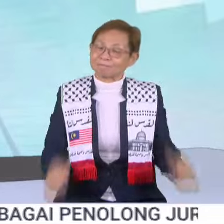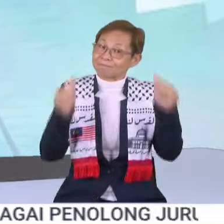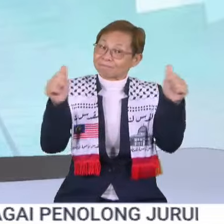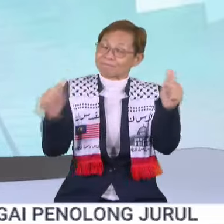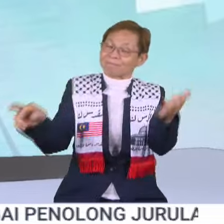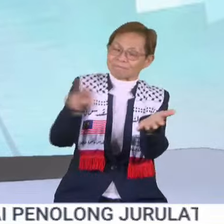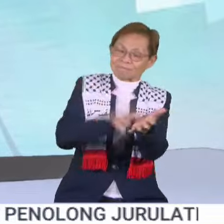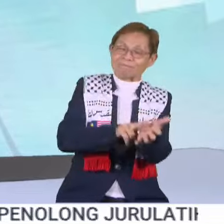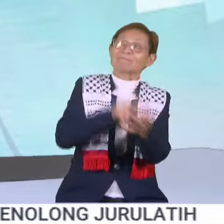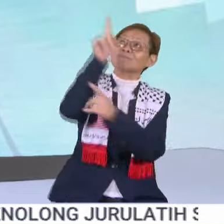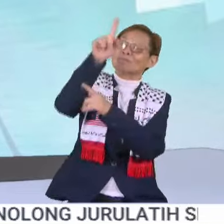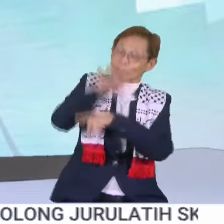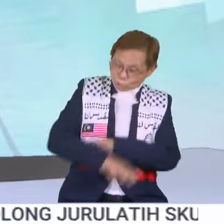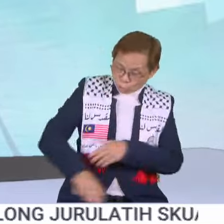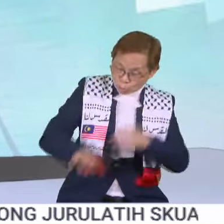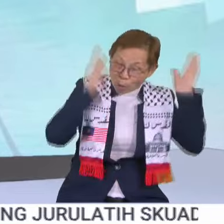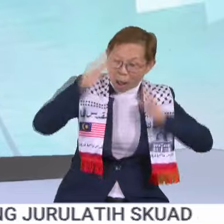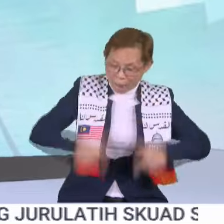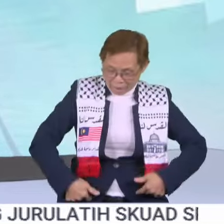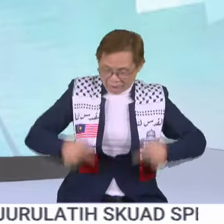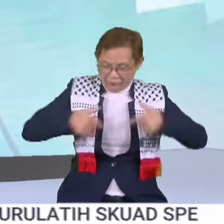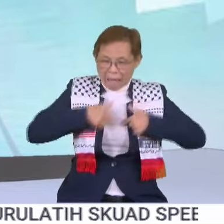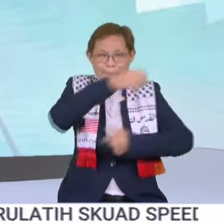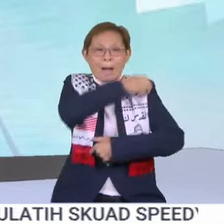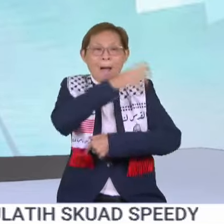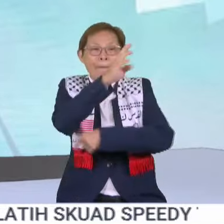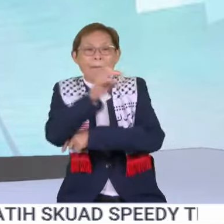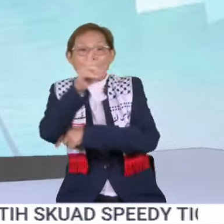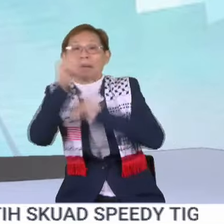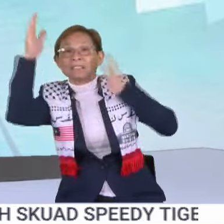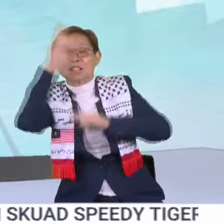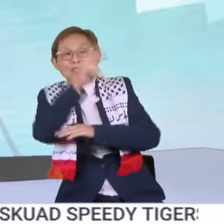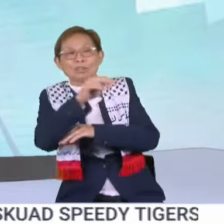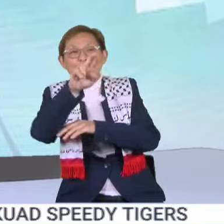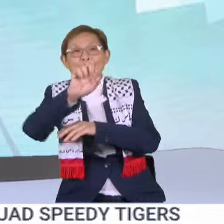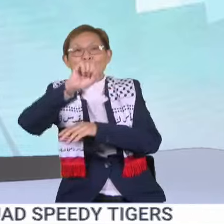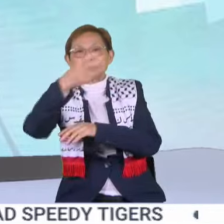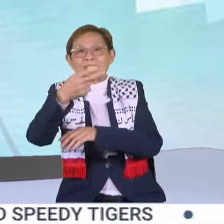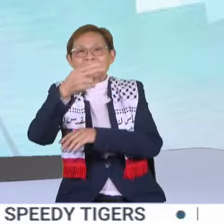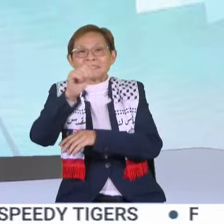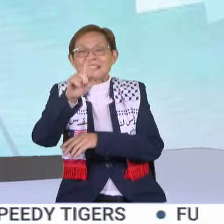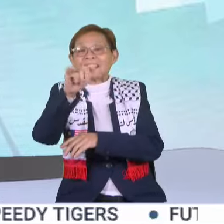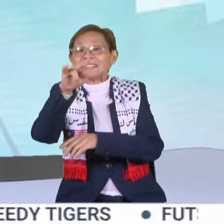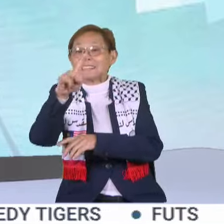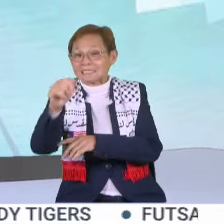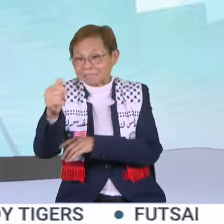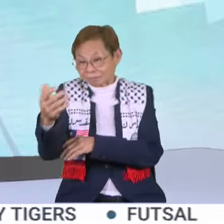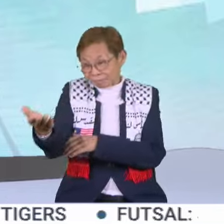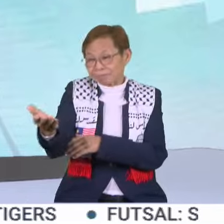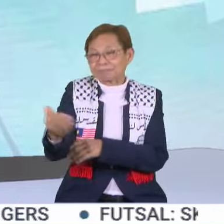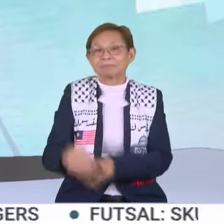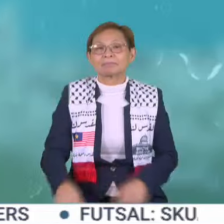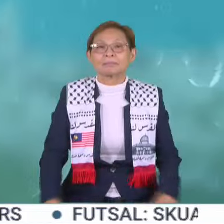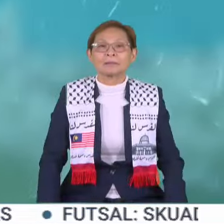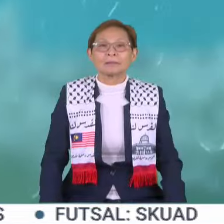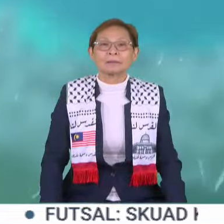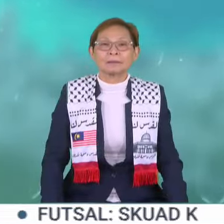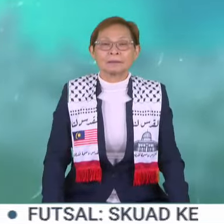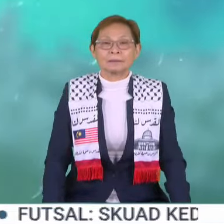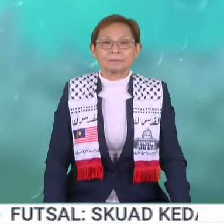Baik, saudara, untuk laporan cuaca seluruh negara langsung bersama pegawai Met Malaysia, Nur Shazlinda Hanif. Silakan, Linda.